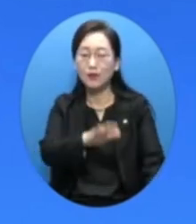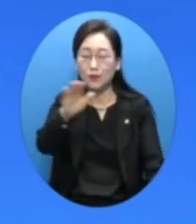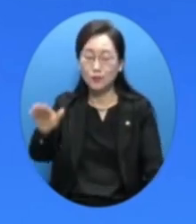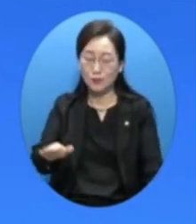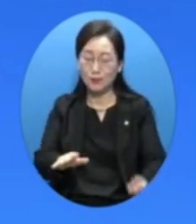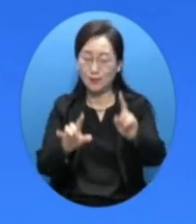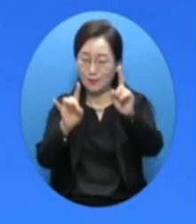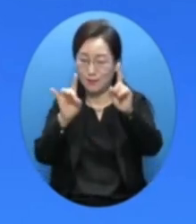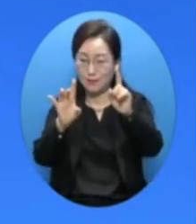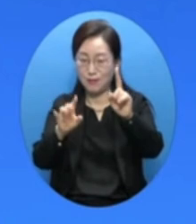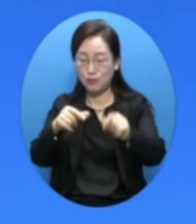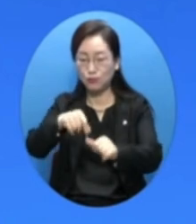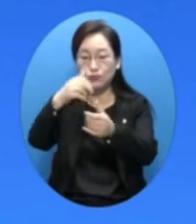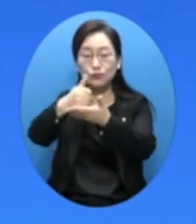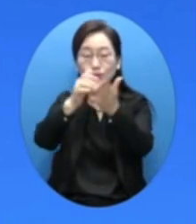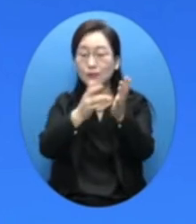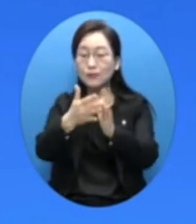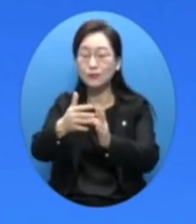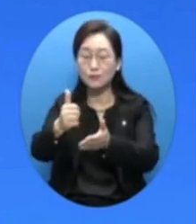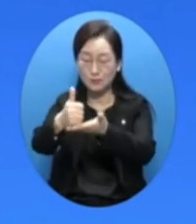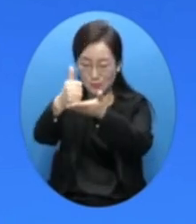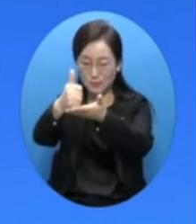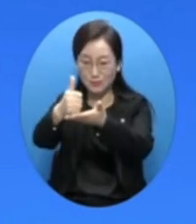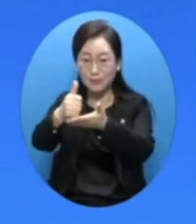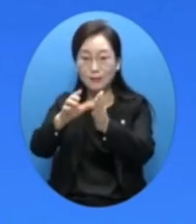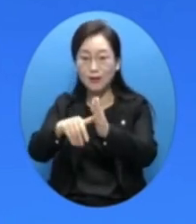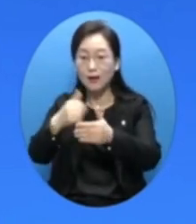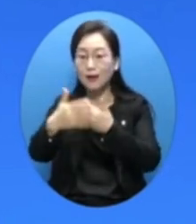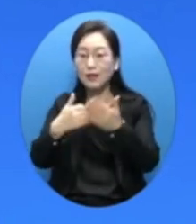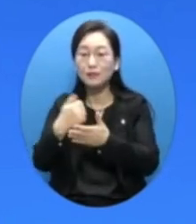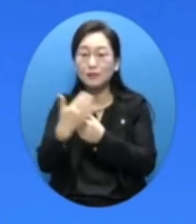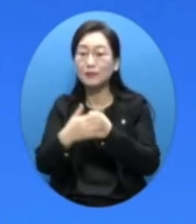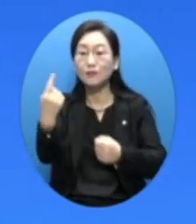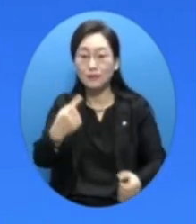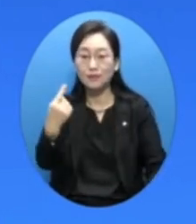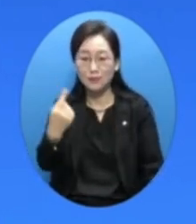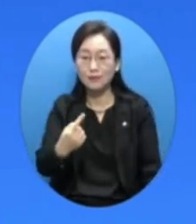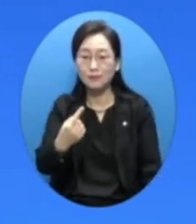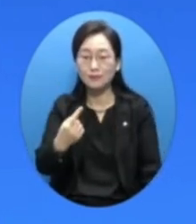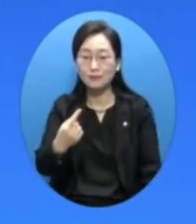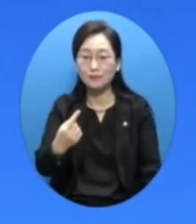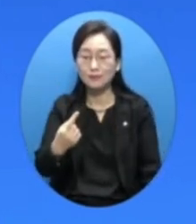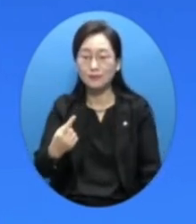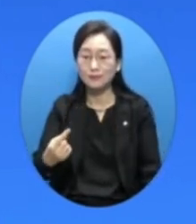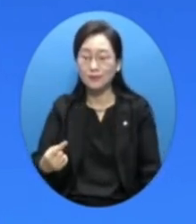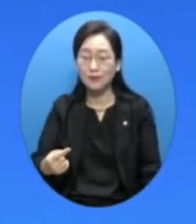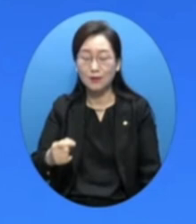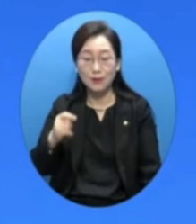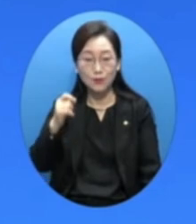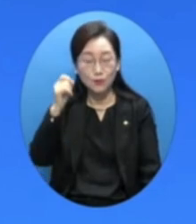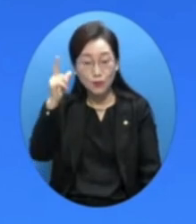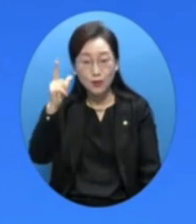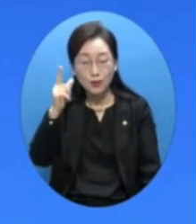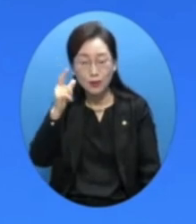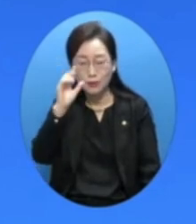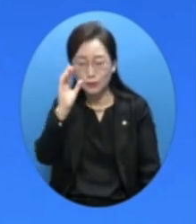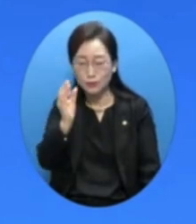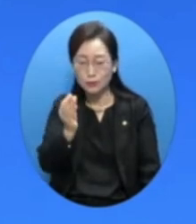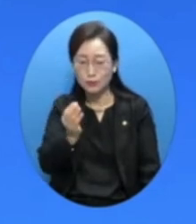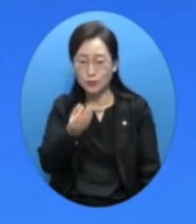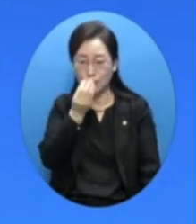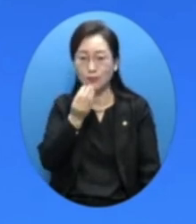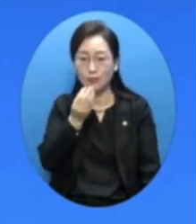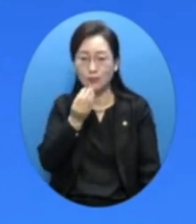유일한 구조대신 우리 주님만을 섬기며 살아갈 때 하나님의 은혜가 임하게 될 것입니다 위대한 성군